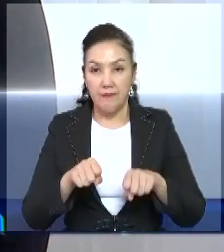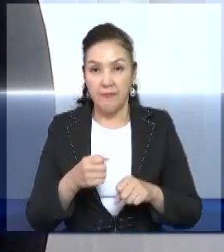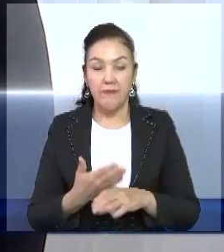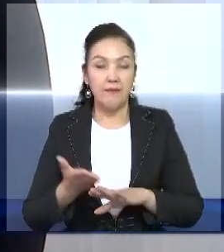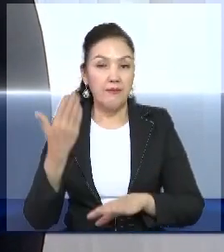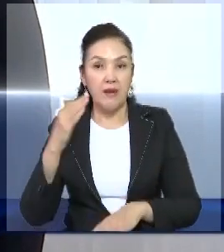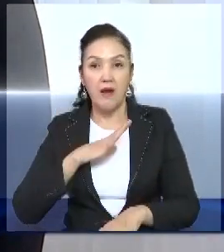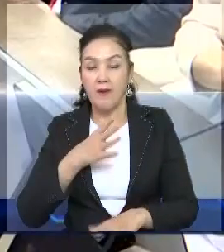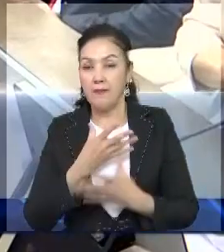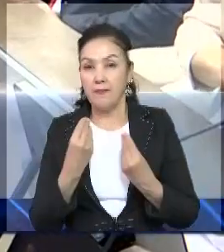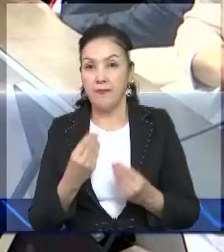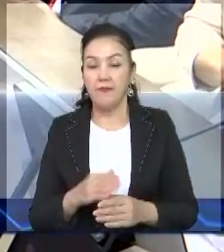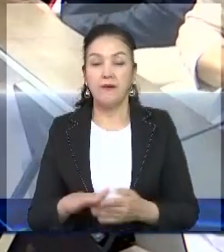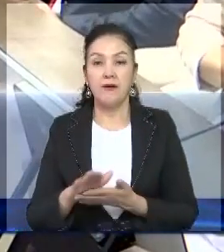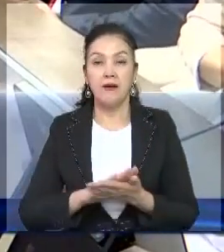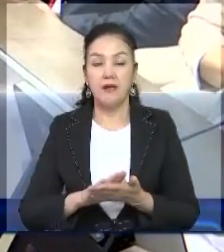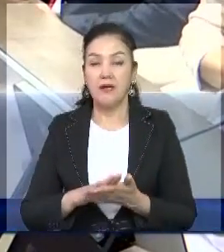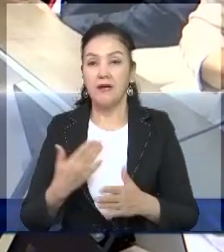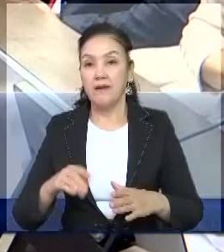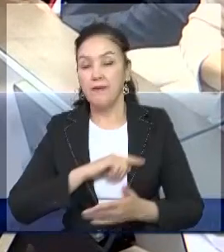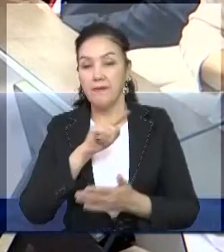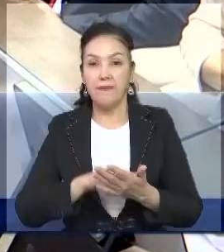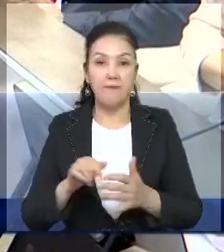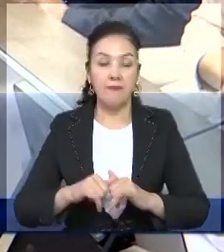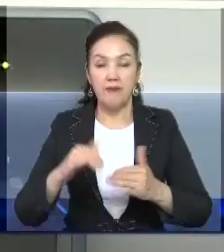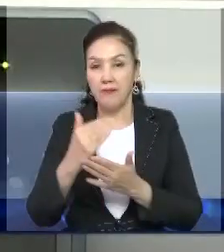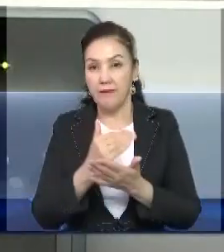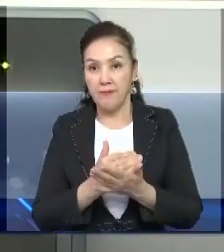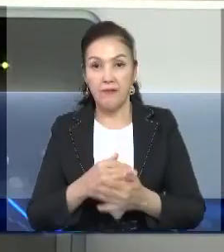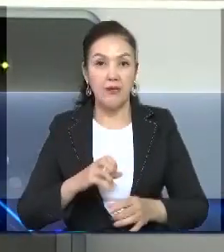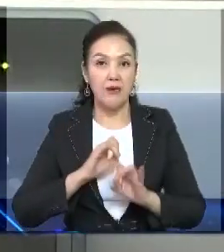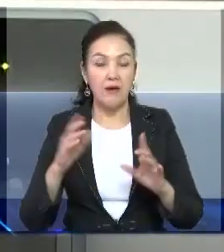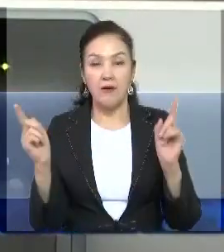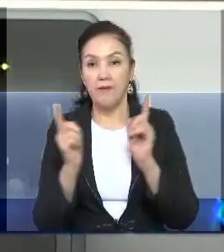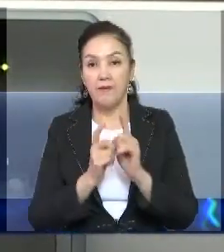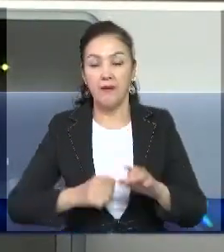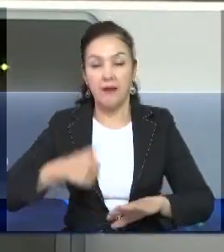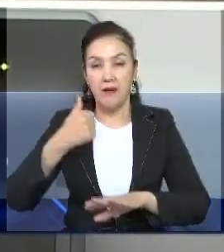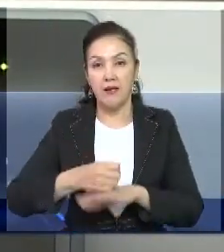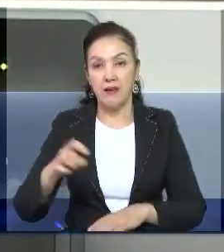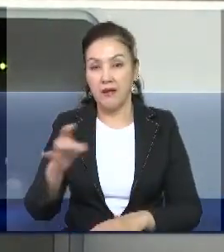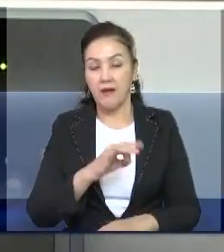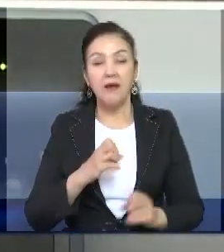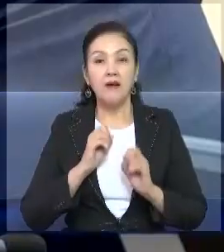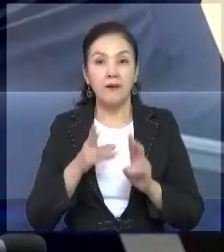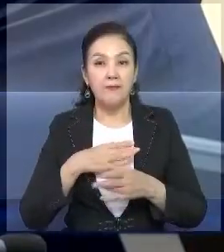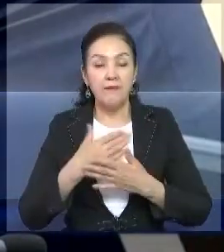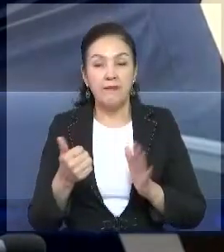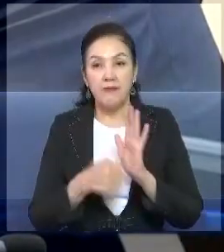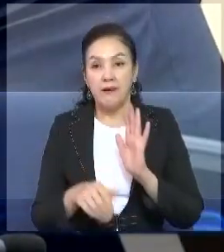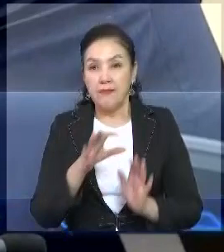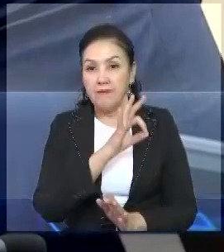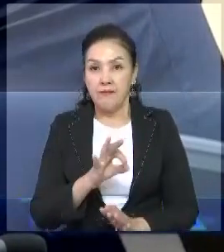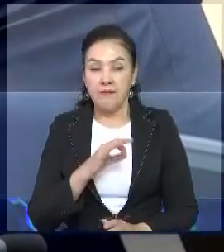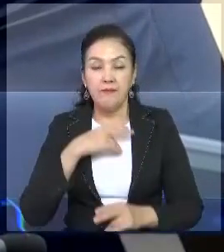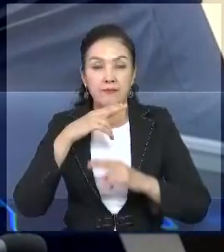было шансов вообще. Актуальный вопрос реализации проектов и программ фонда обсуждались в ходе встречи с главой региона. Как было отмечено, порядка